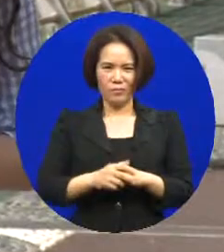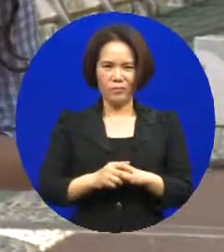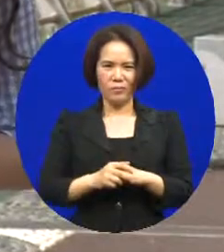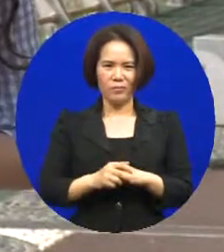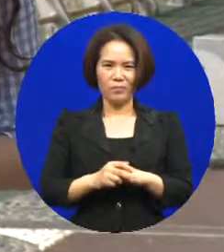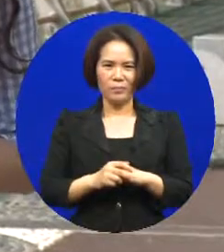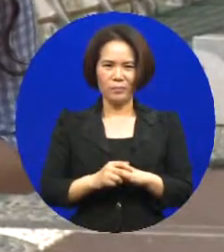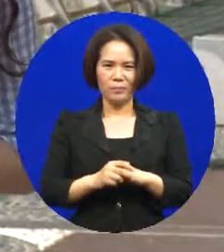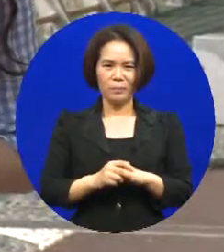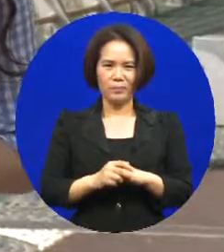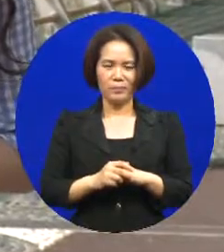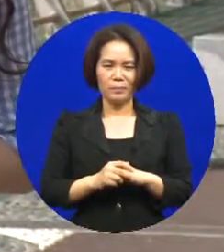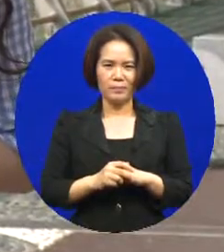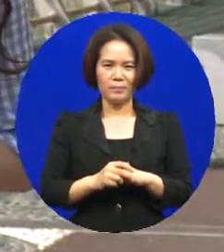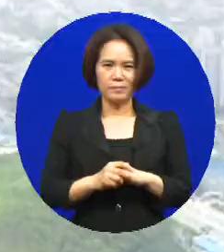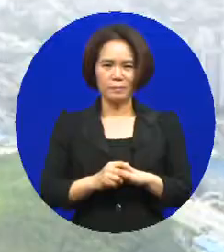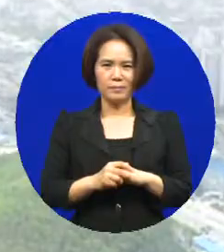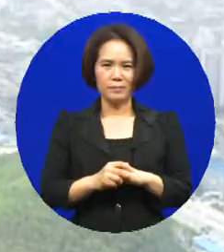어떨까요?